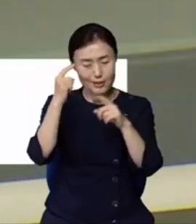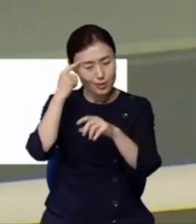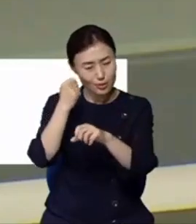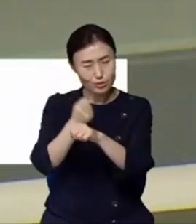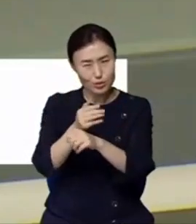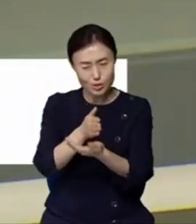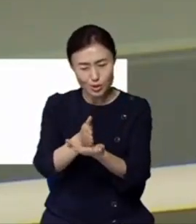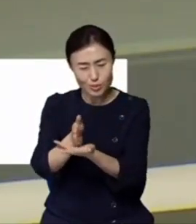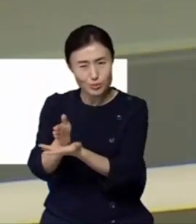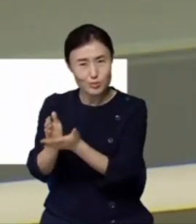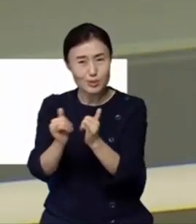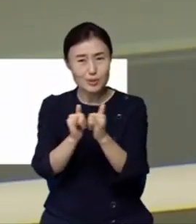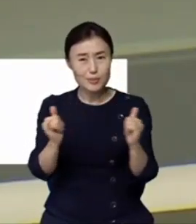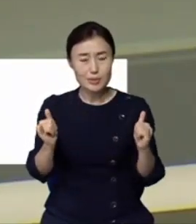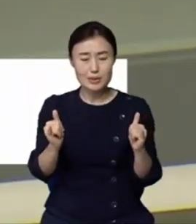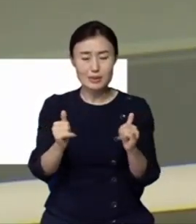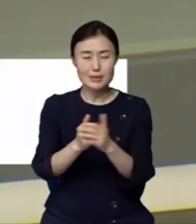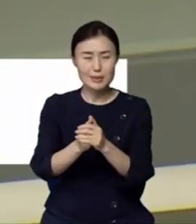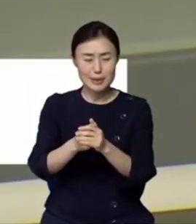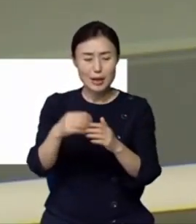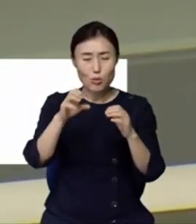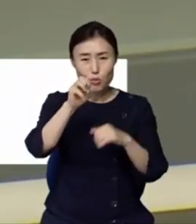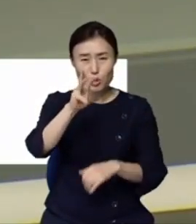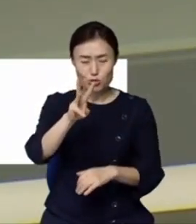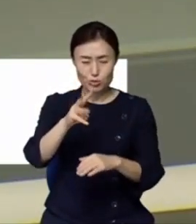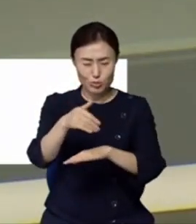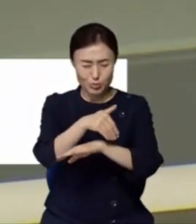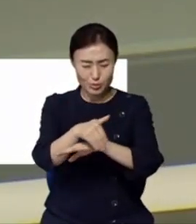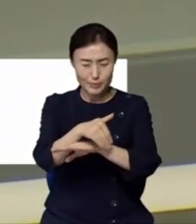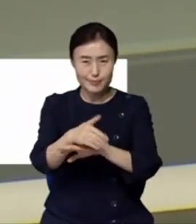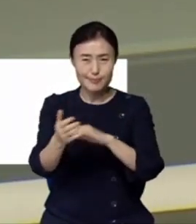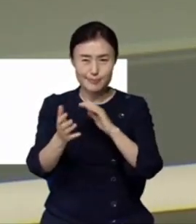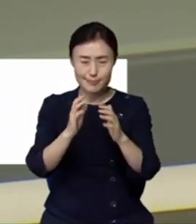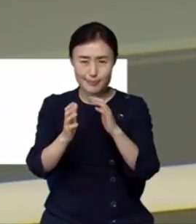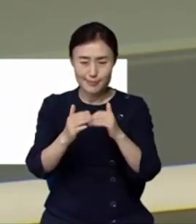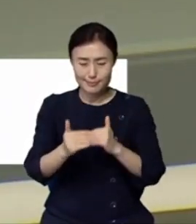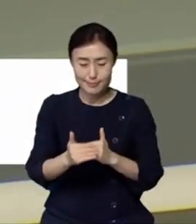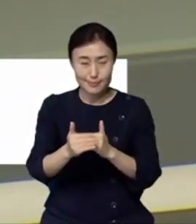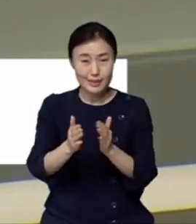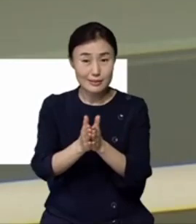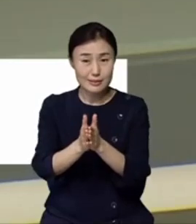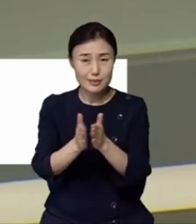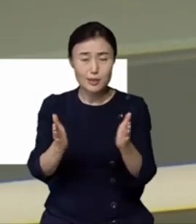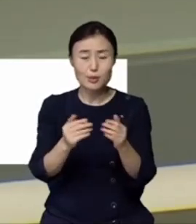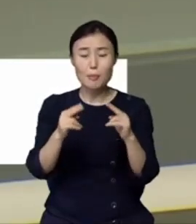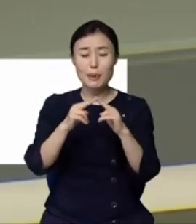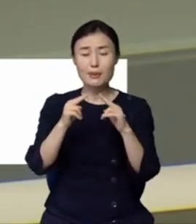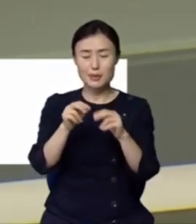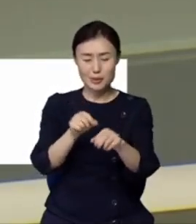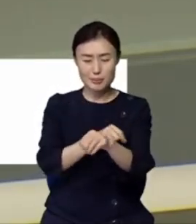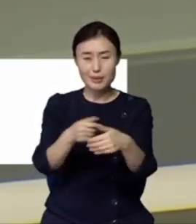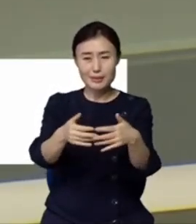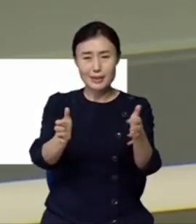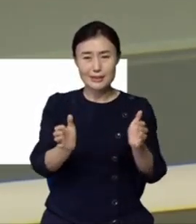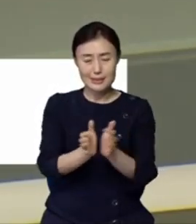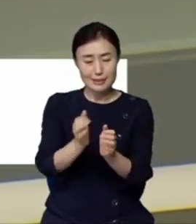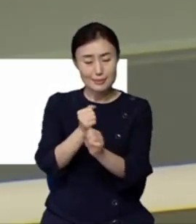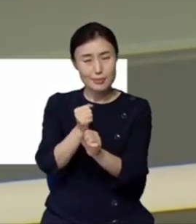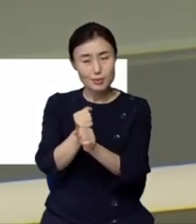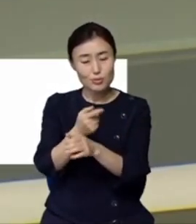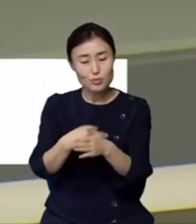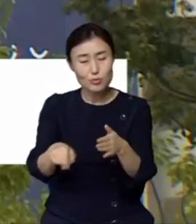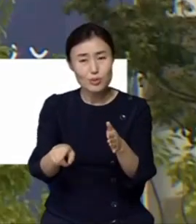연구기관 전문가 등이 참여하는 광주전략회의를 출범하고 오는 16일 반도체 특화단지를 주제로 첫 회의를 진행할